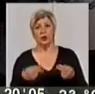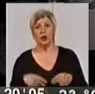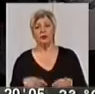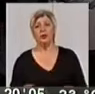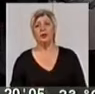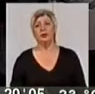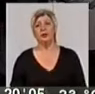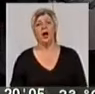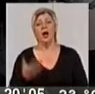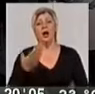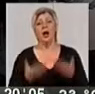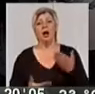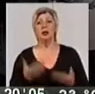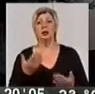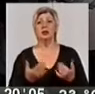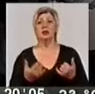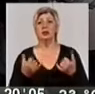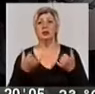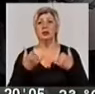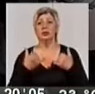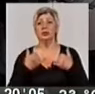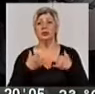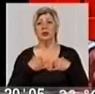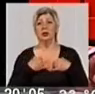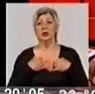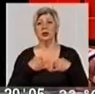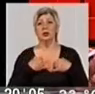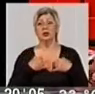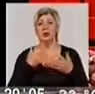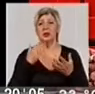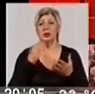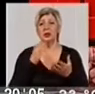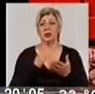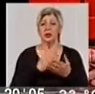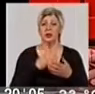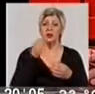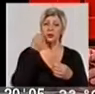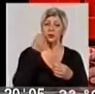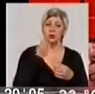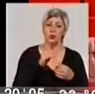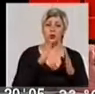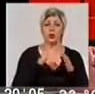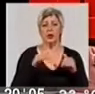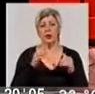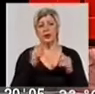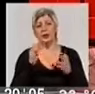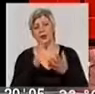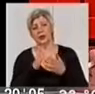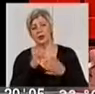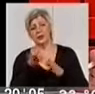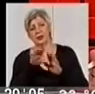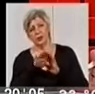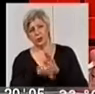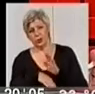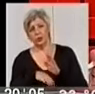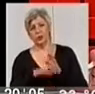є табори кращі, то певно є і гірші табори. От як ви